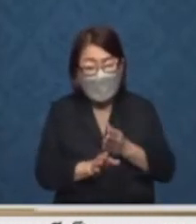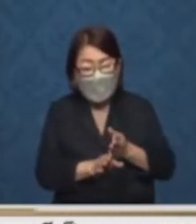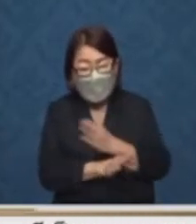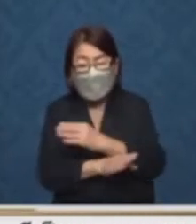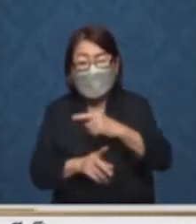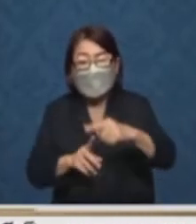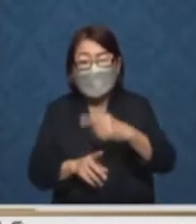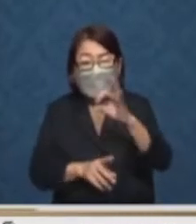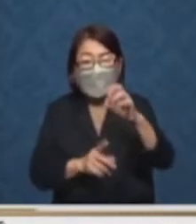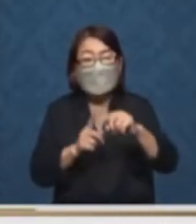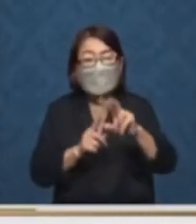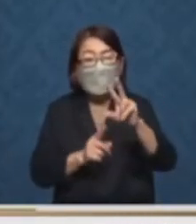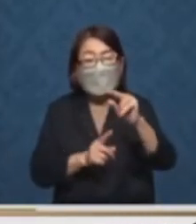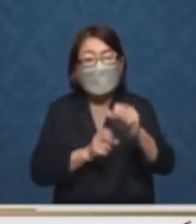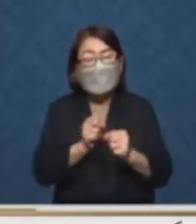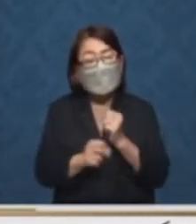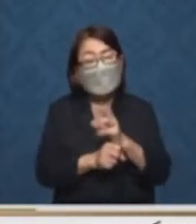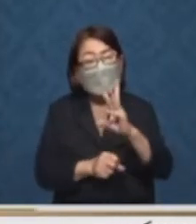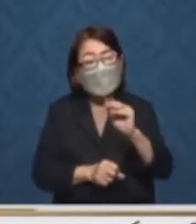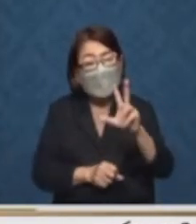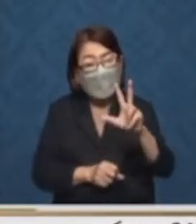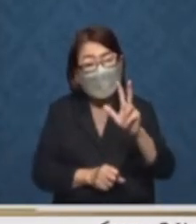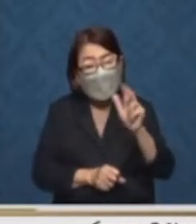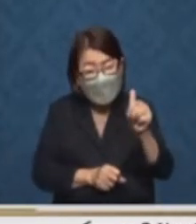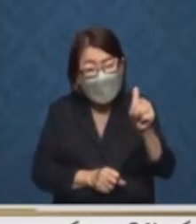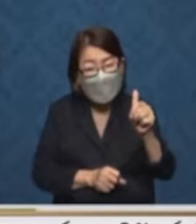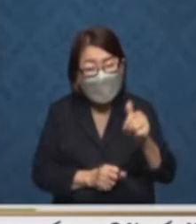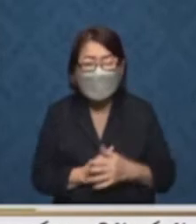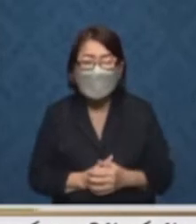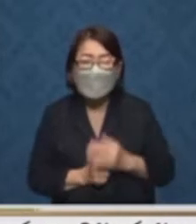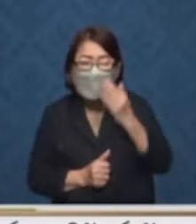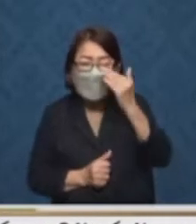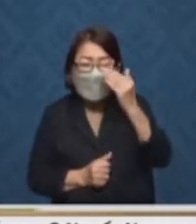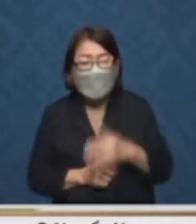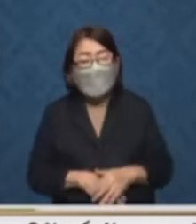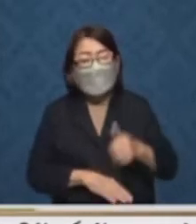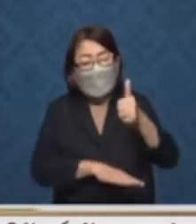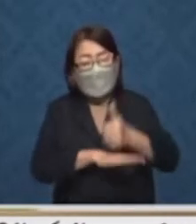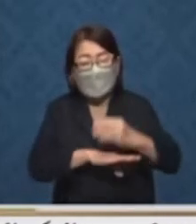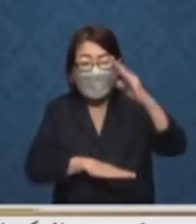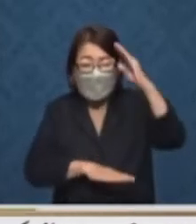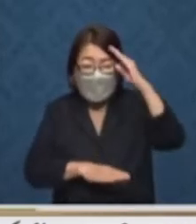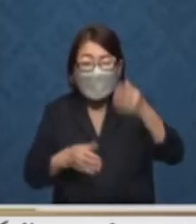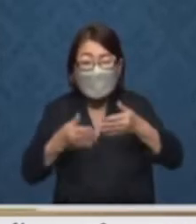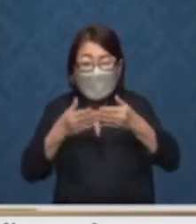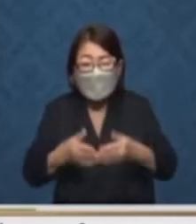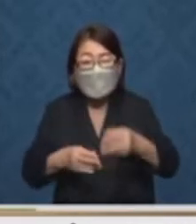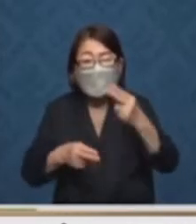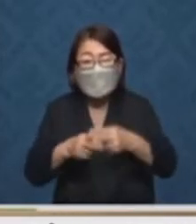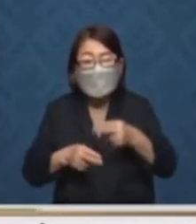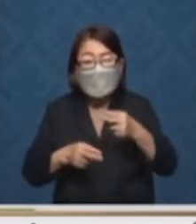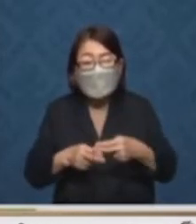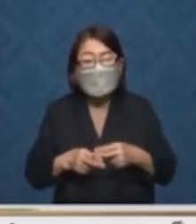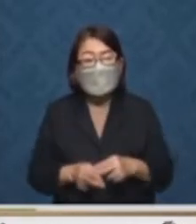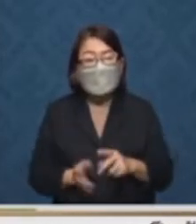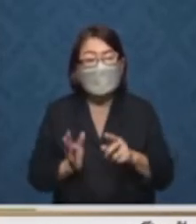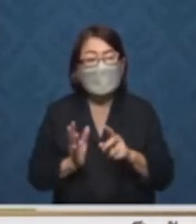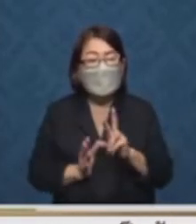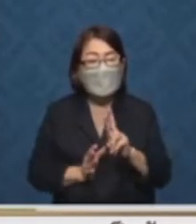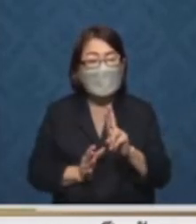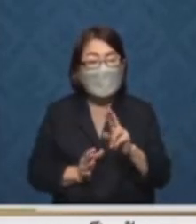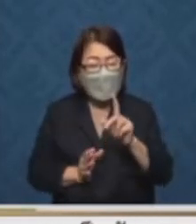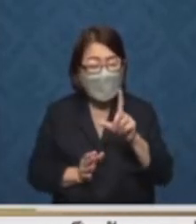าปี2563ครับเพราะอะไรครับเพราะผู้บัญชาการฐานเรือคนนั้นคือพลเรือเอกลือชัยนี่แกเกษีย